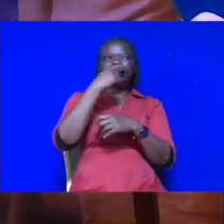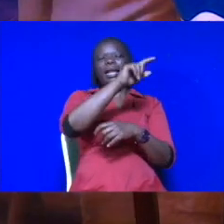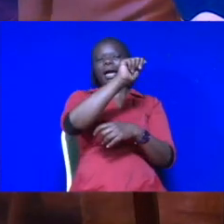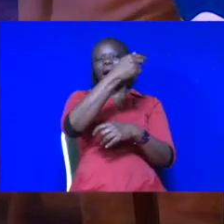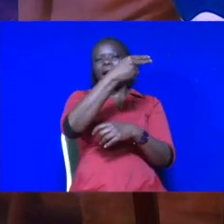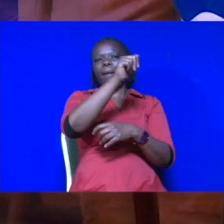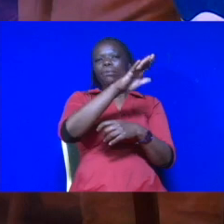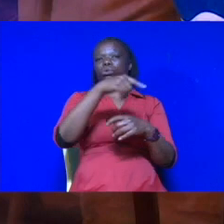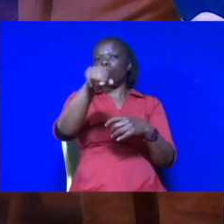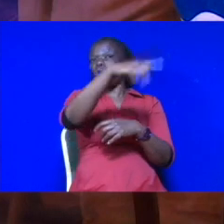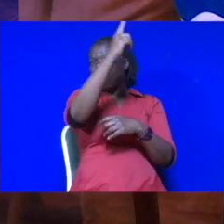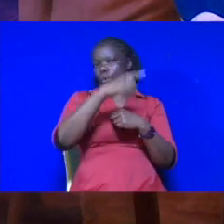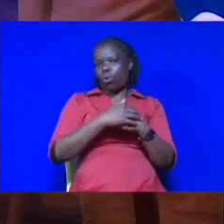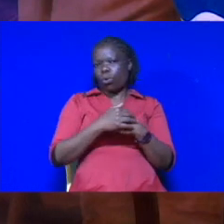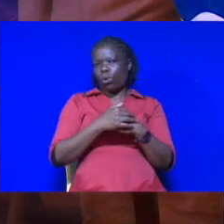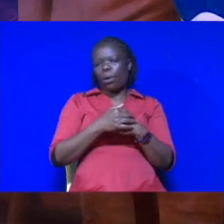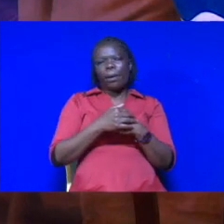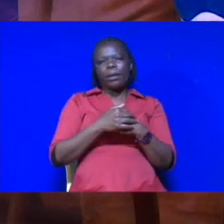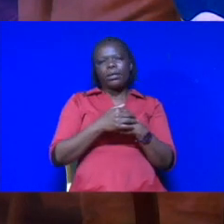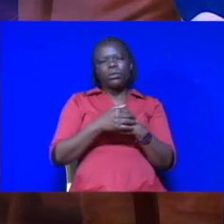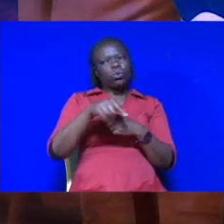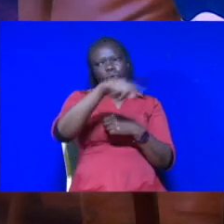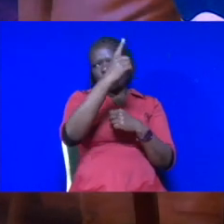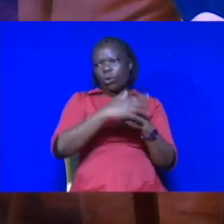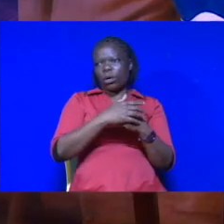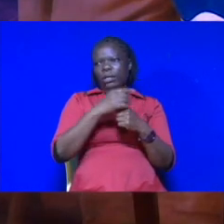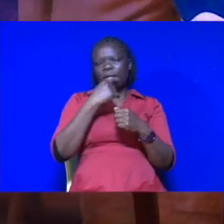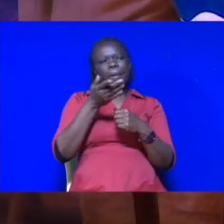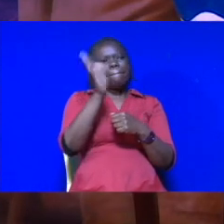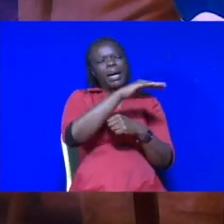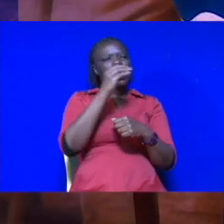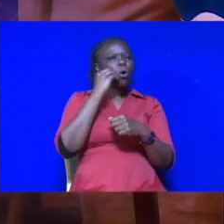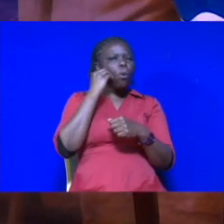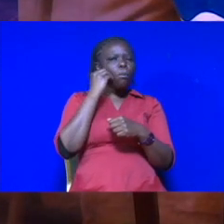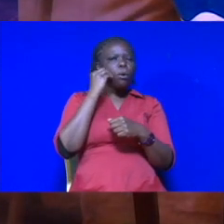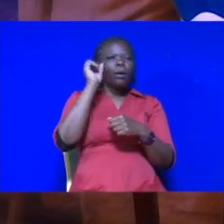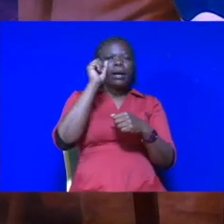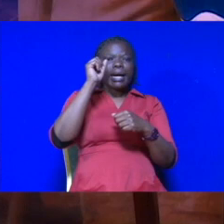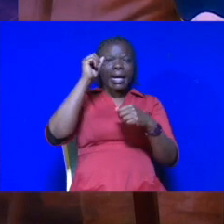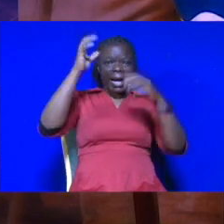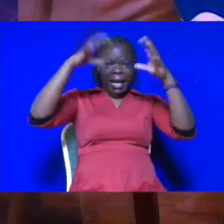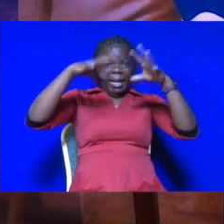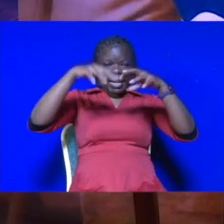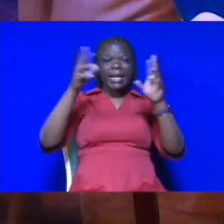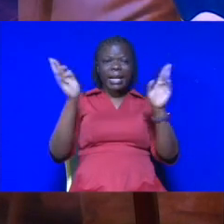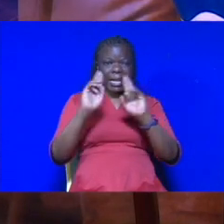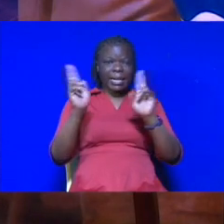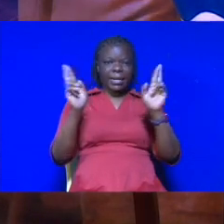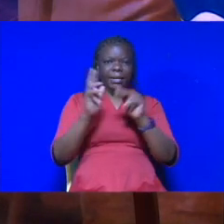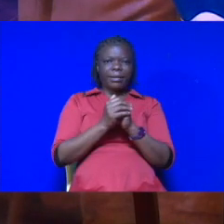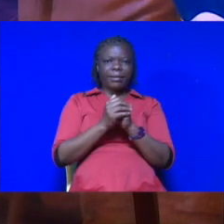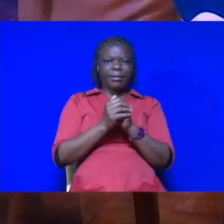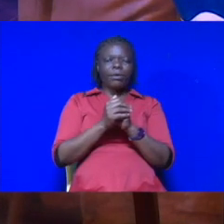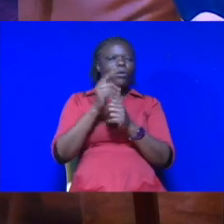Ahabu akimbie. Arudi. Mwambie Ahabu arudi nyumbani, mvua zinaenda kunyesha. Mvua zinaenda kunyesha. What